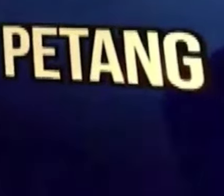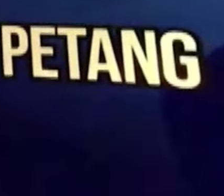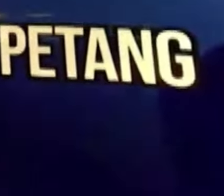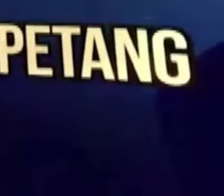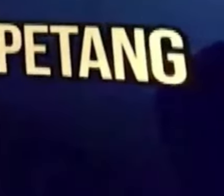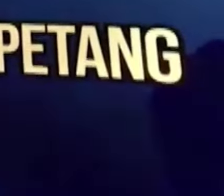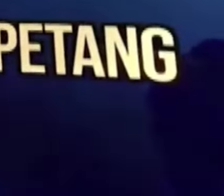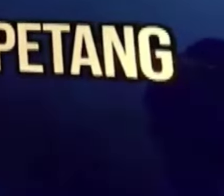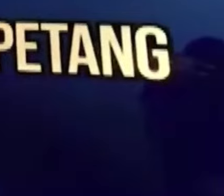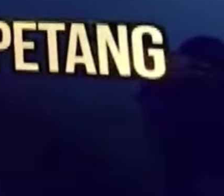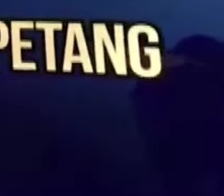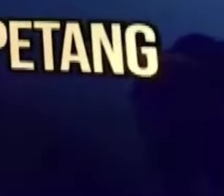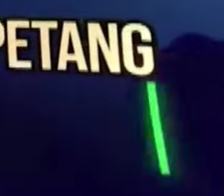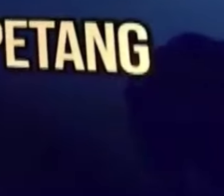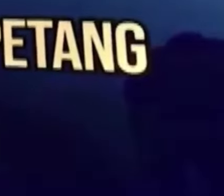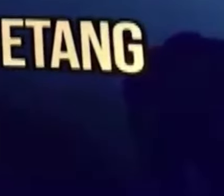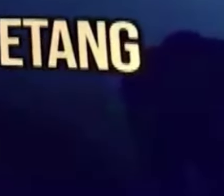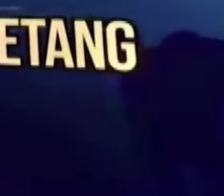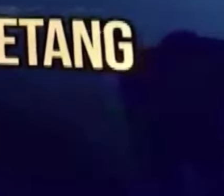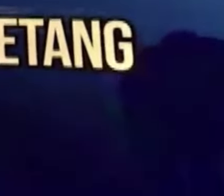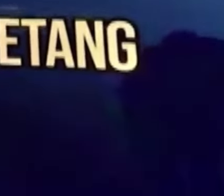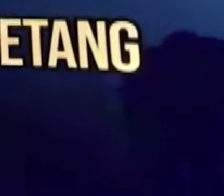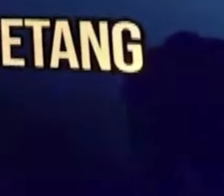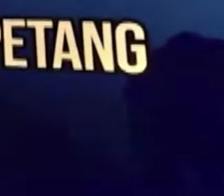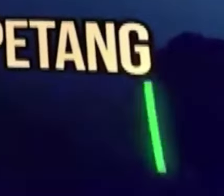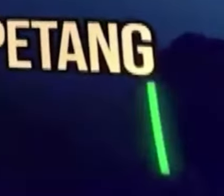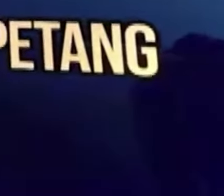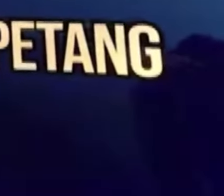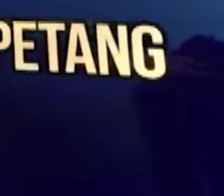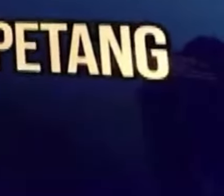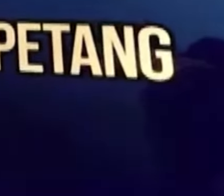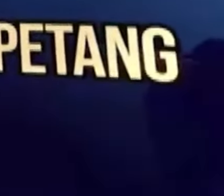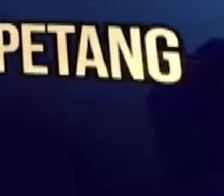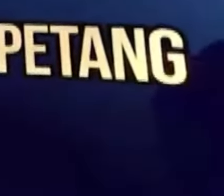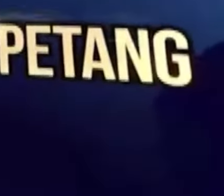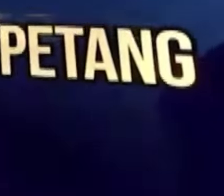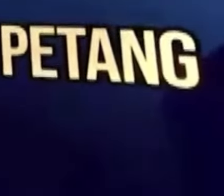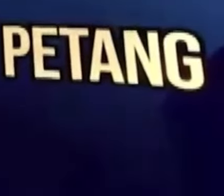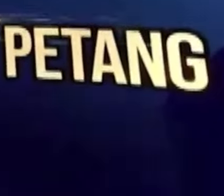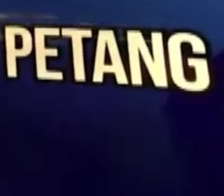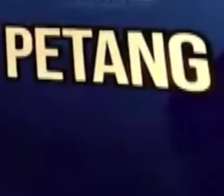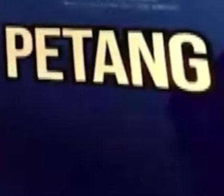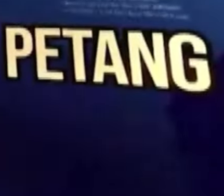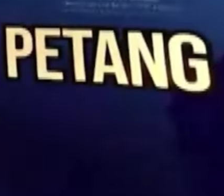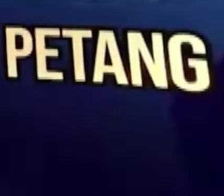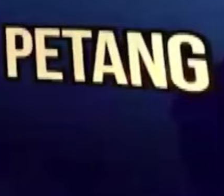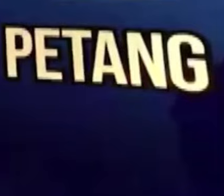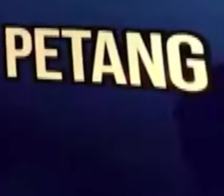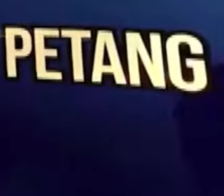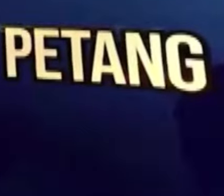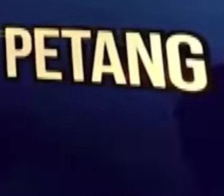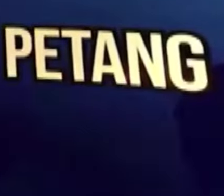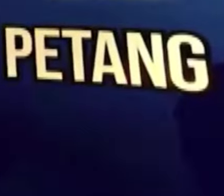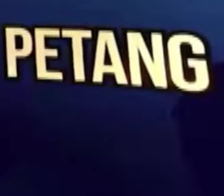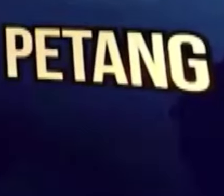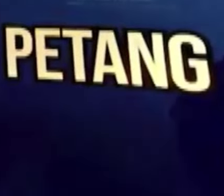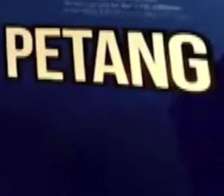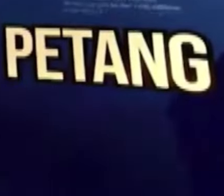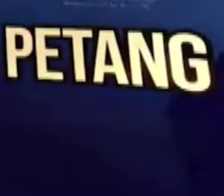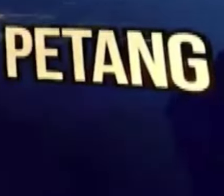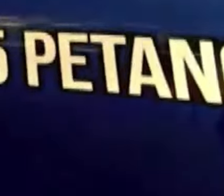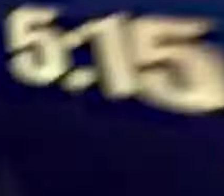dan saluran sukan RTM. Perancis bertemu Argentina 5.15 minit petang di saluran